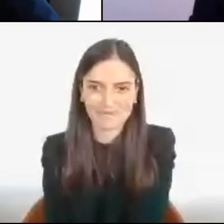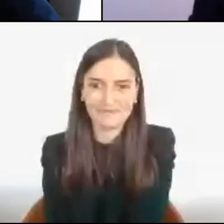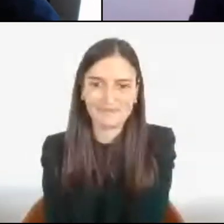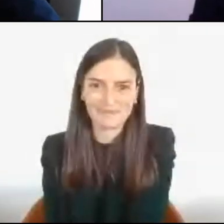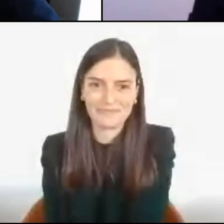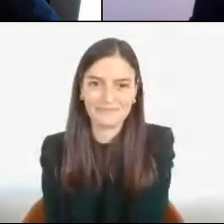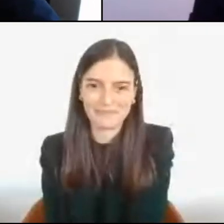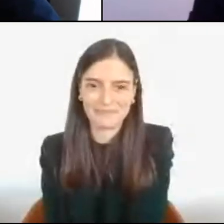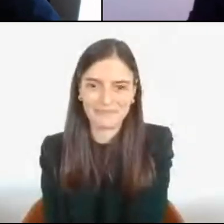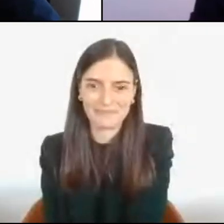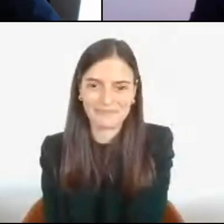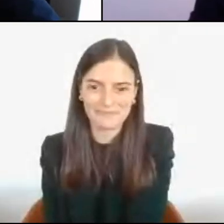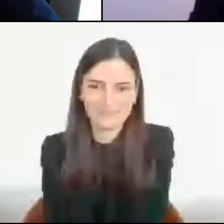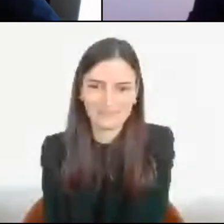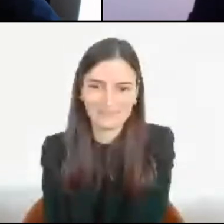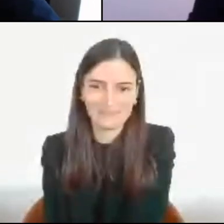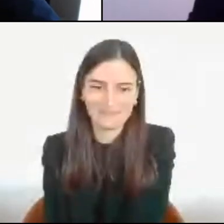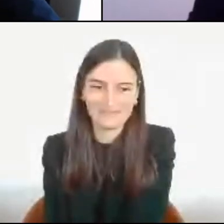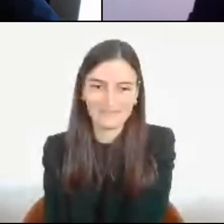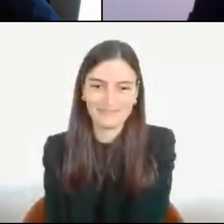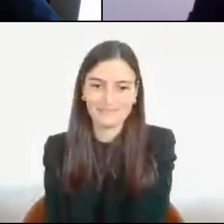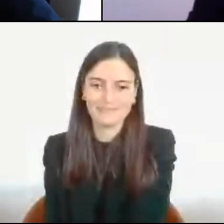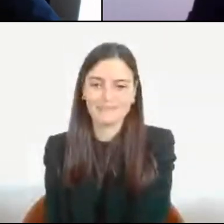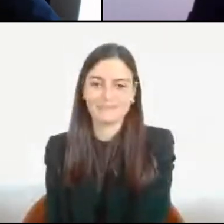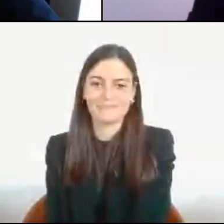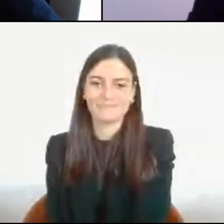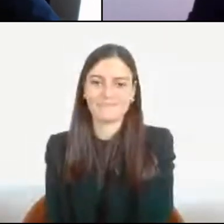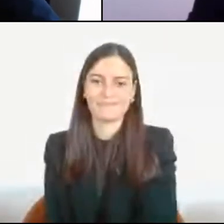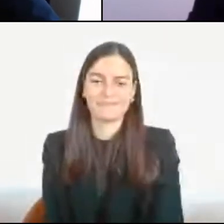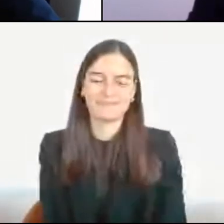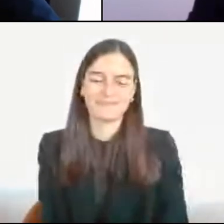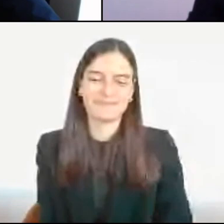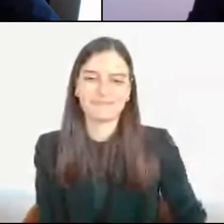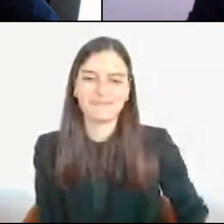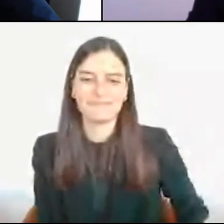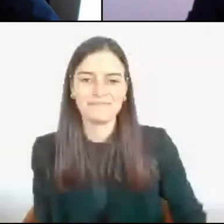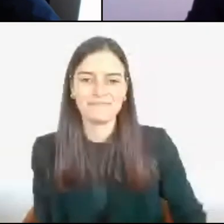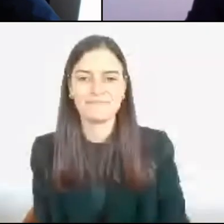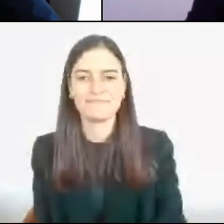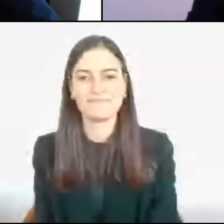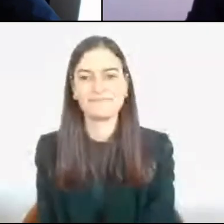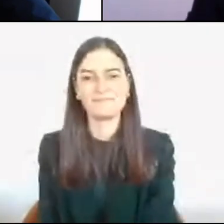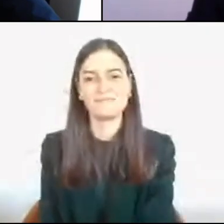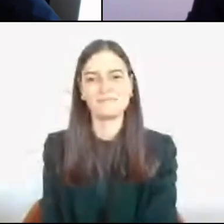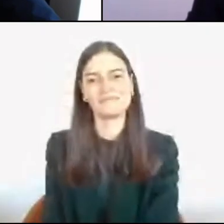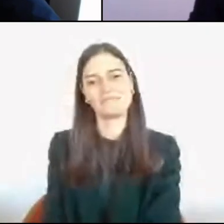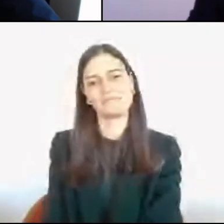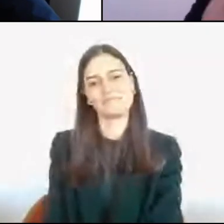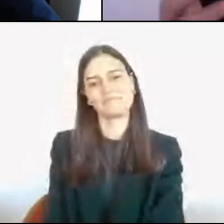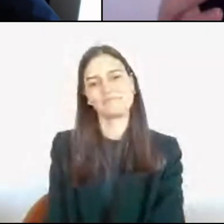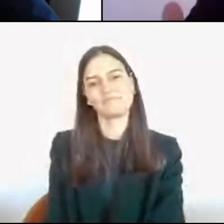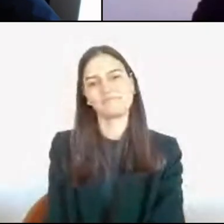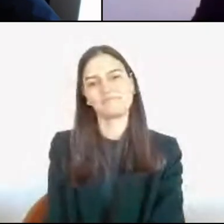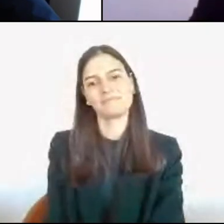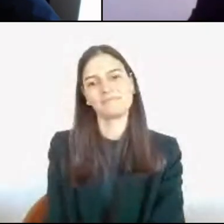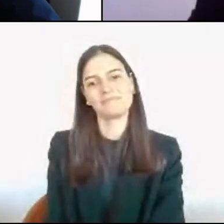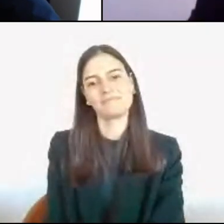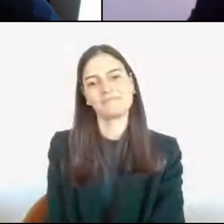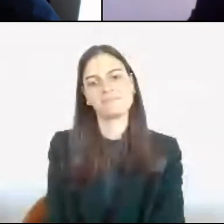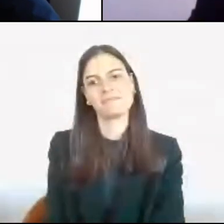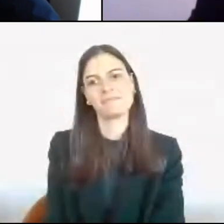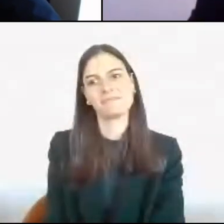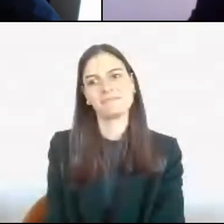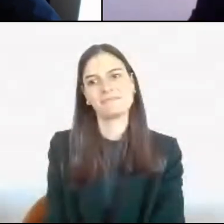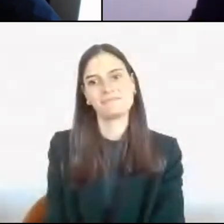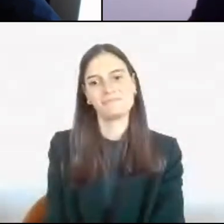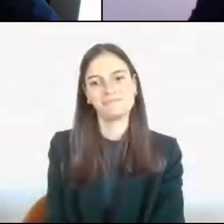pour des réponses personnalisées, bien ciblées, hein, je vous invite à vous rapprocher de votre conseiller caisse d'épargne. Merci en tout cas à toutes et à tous